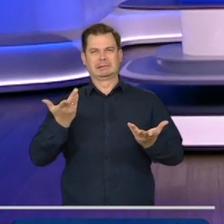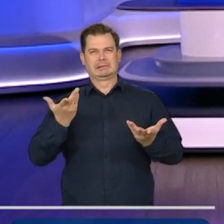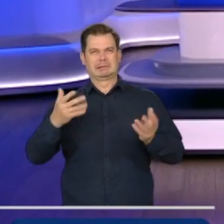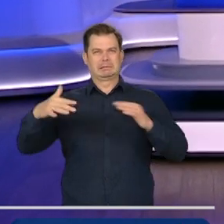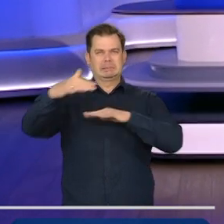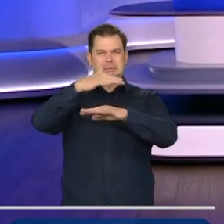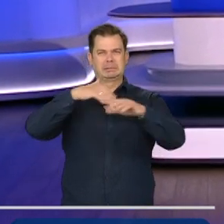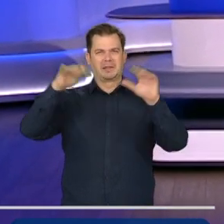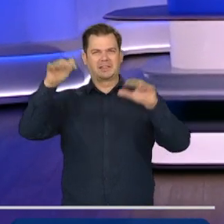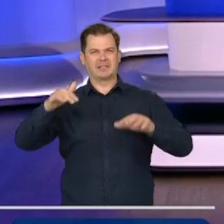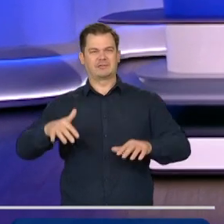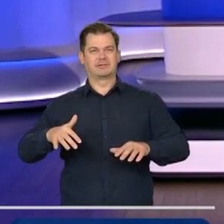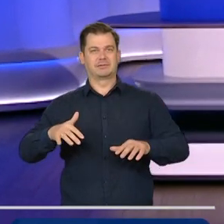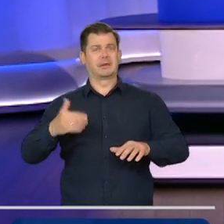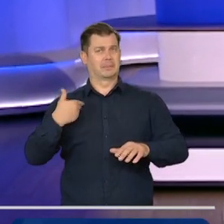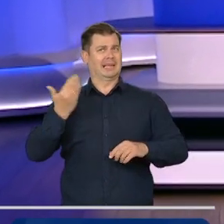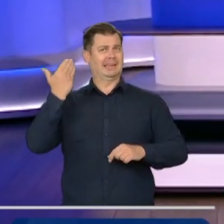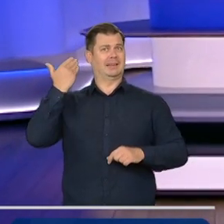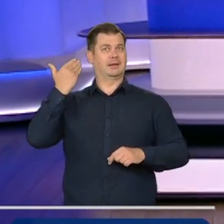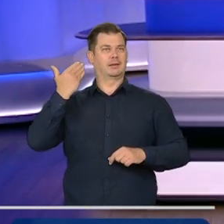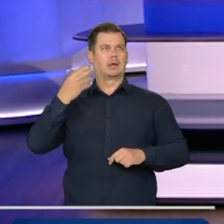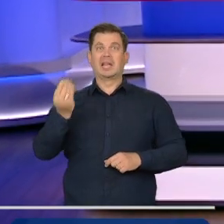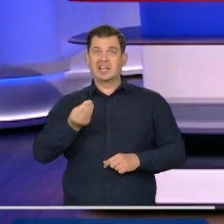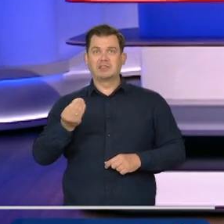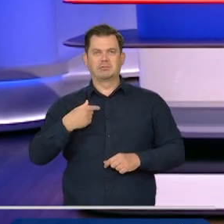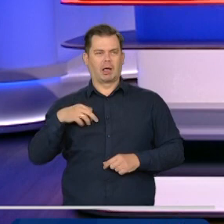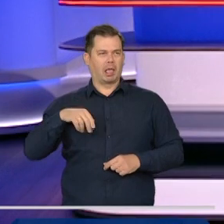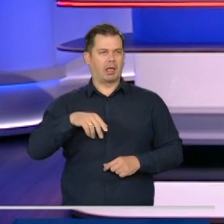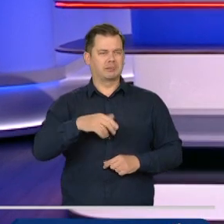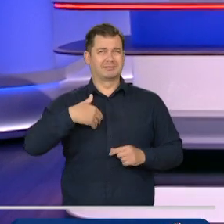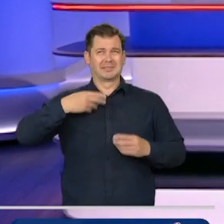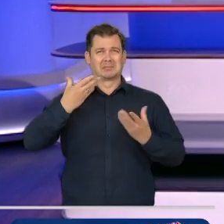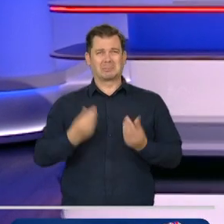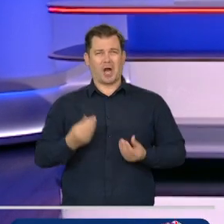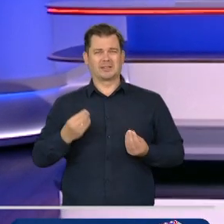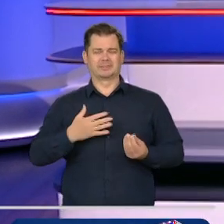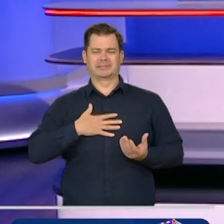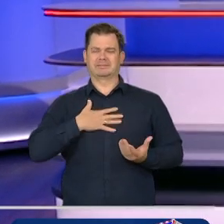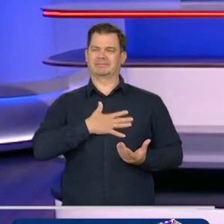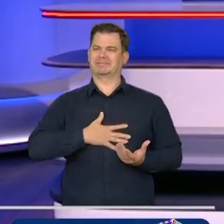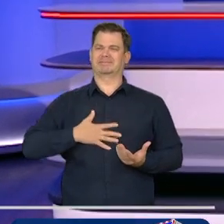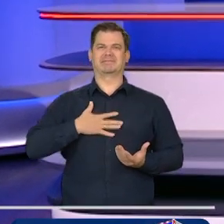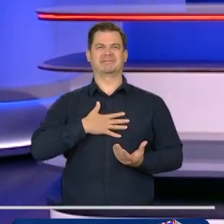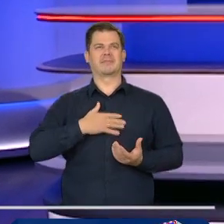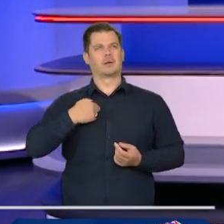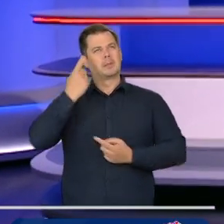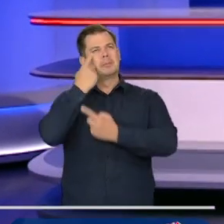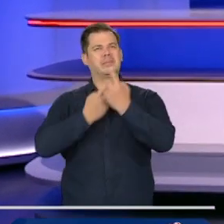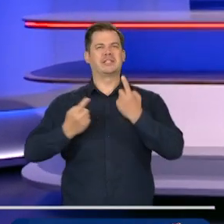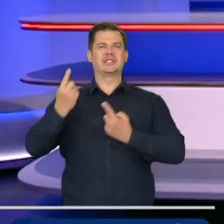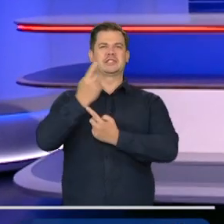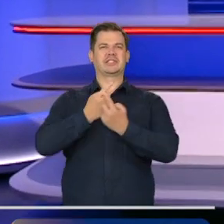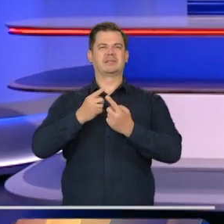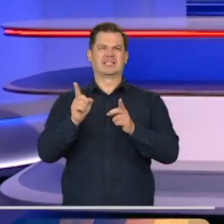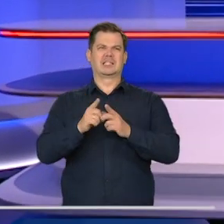Świętych, a to nie jest wcale rzadkie, my jeszcze idziemy na cmentarz, no to człowiek jest w takim nastroju nie tylko melancholijnym,